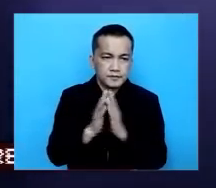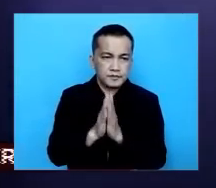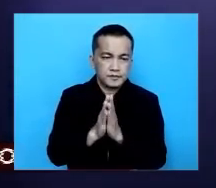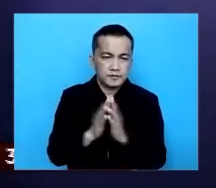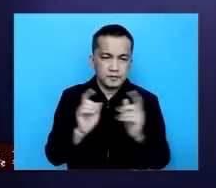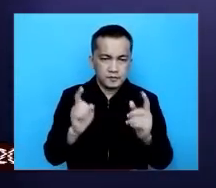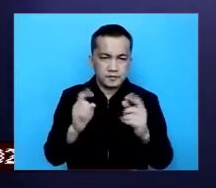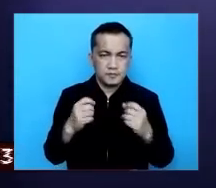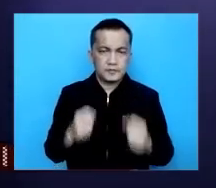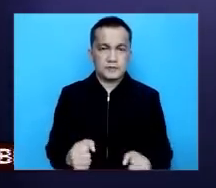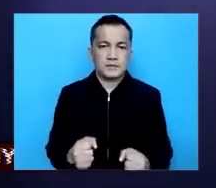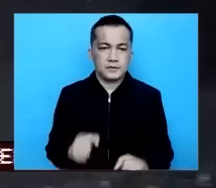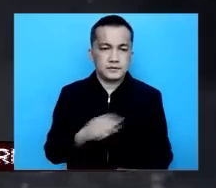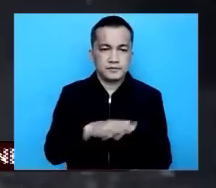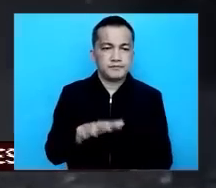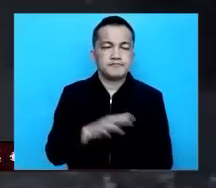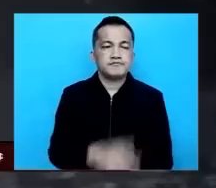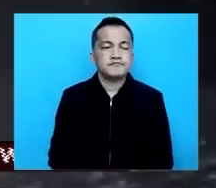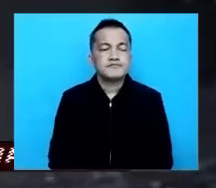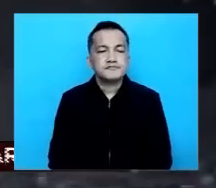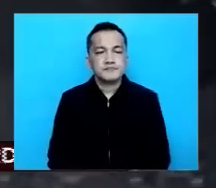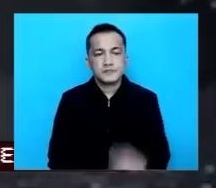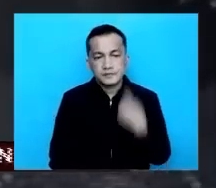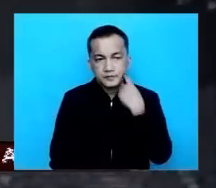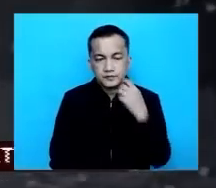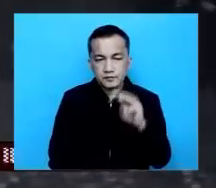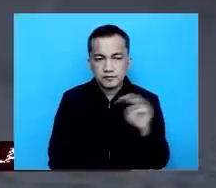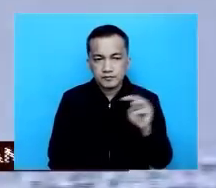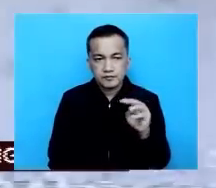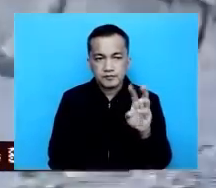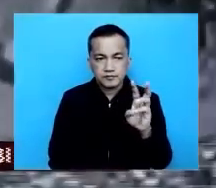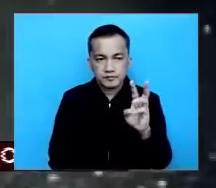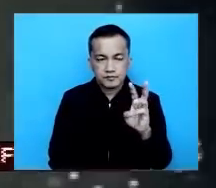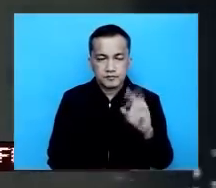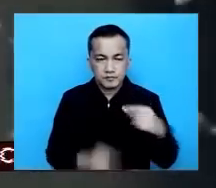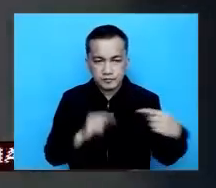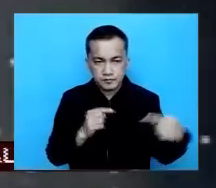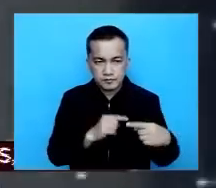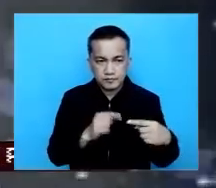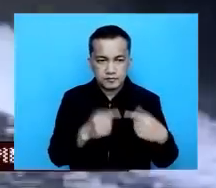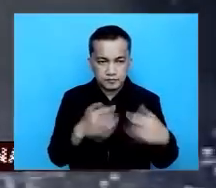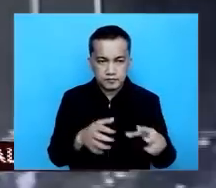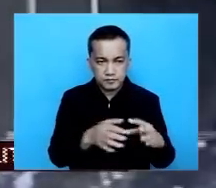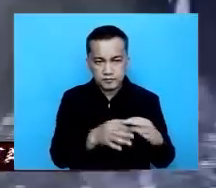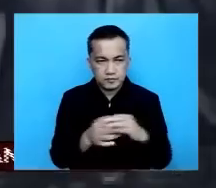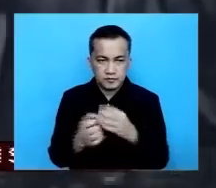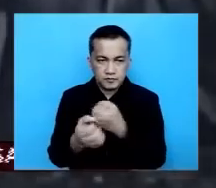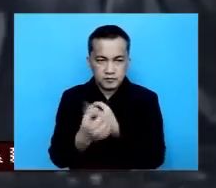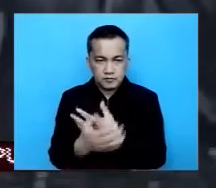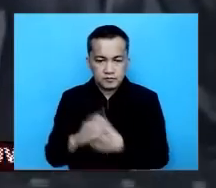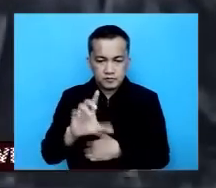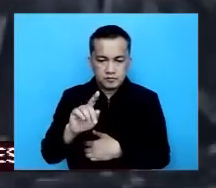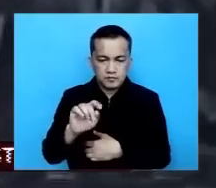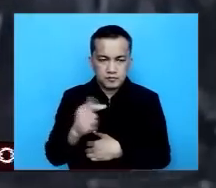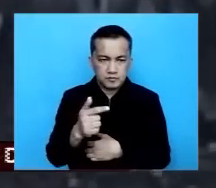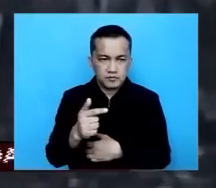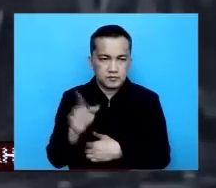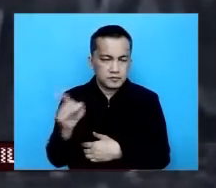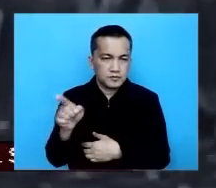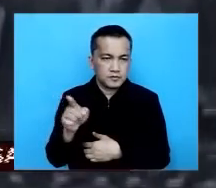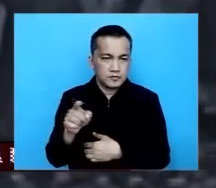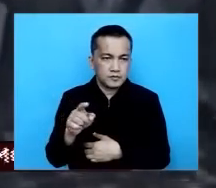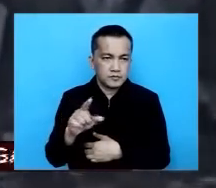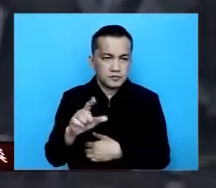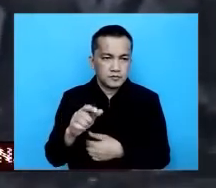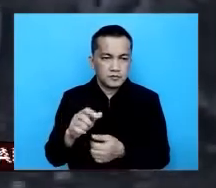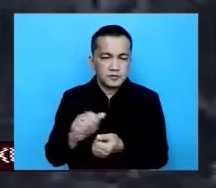agarang paggaling ng mga ito. Itong Lunes lang, 16 din ang sugatan matapos madabay sa pagsabog ng LPG tank sa isang laundry